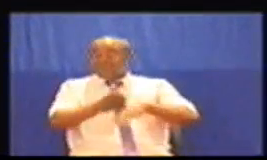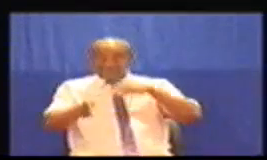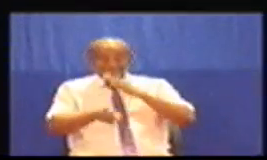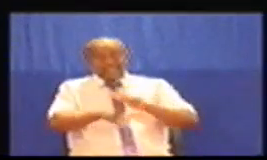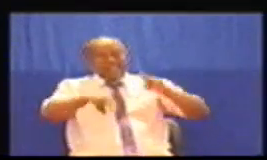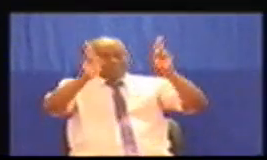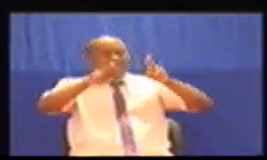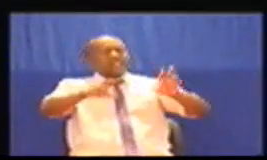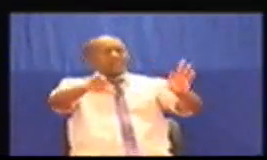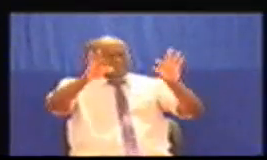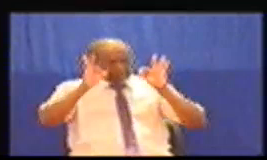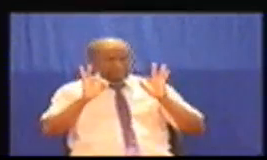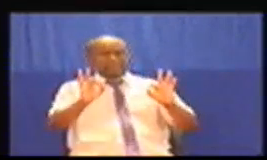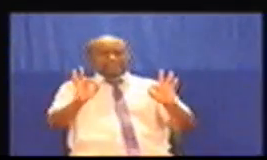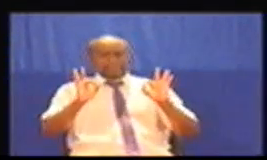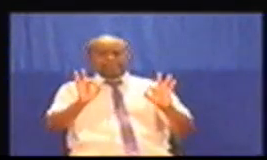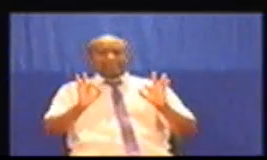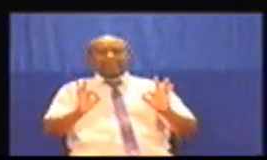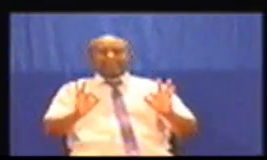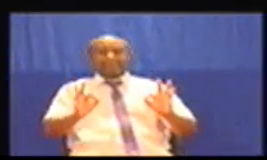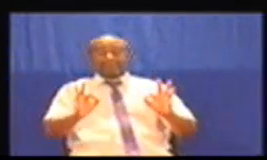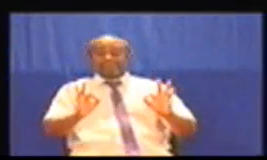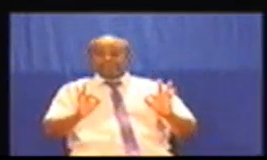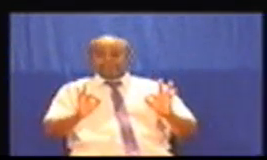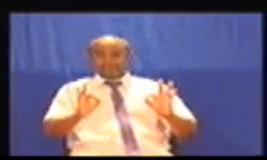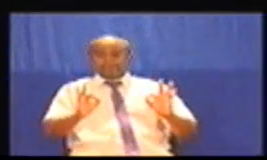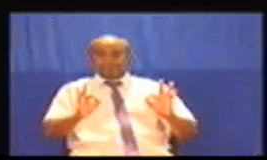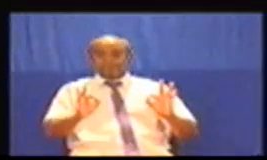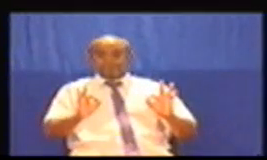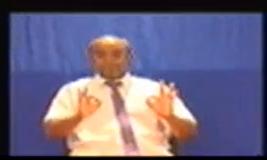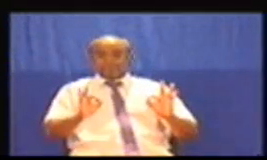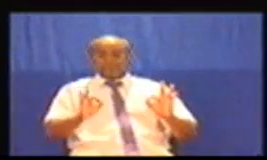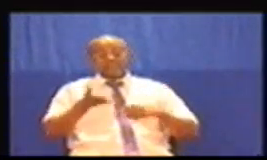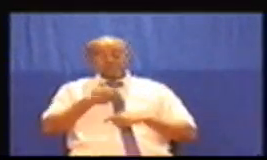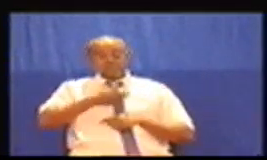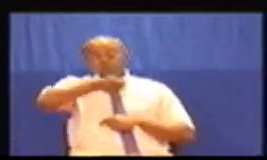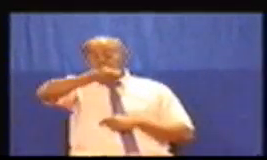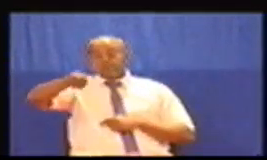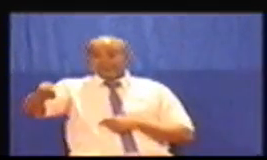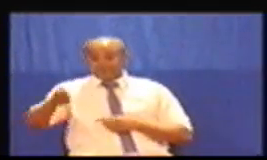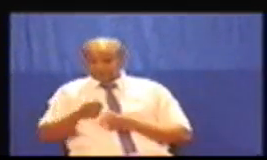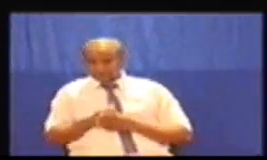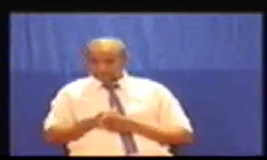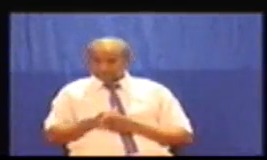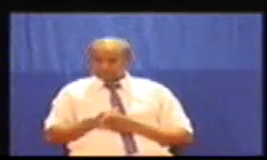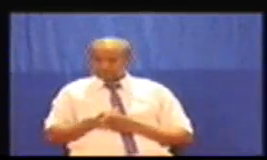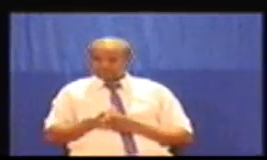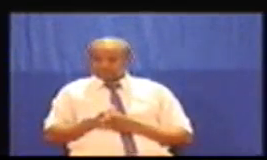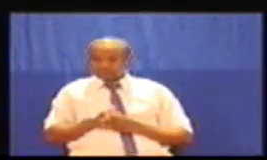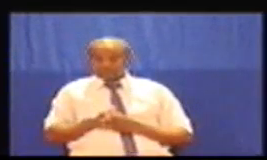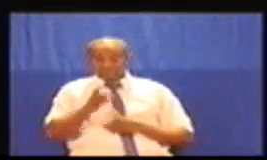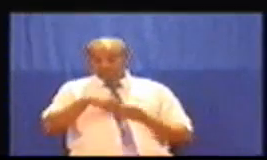heshima katika ngazi zote, kabisa kabisa kabisa. Katika hili tunawapongezeni mno katika bajeti yetu ya mwisho ya